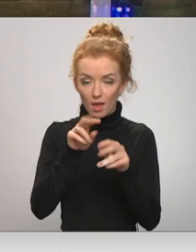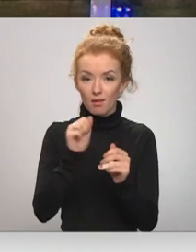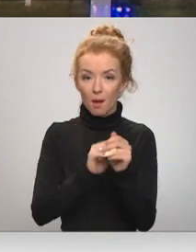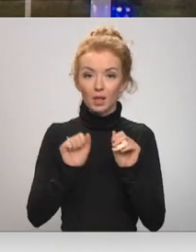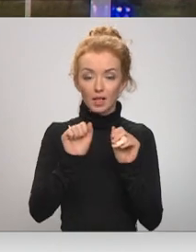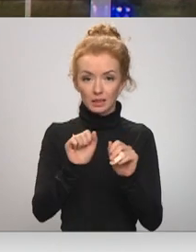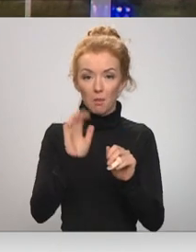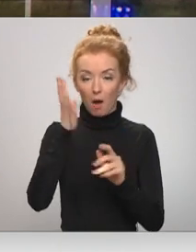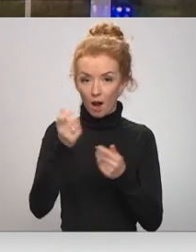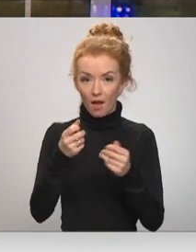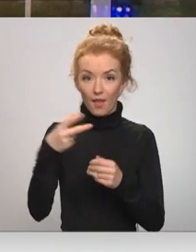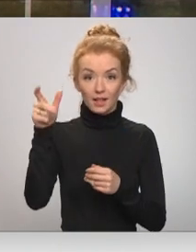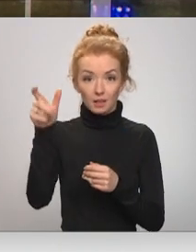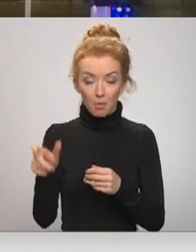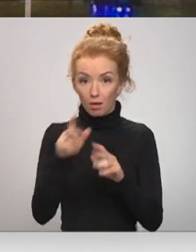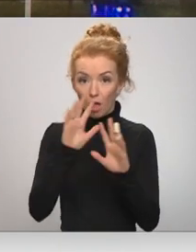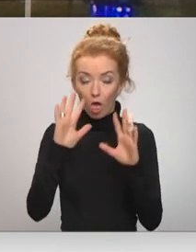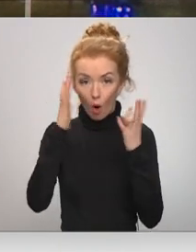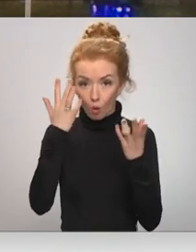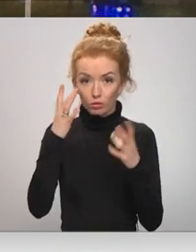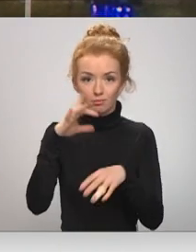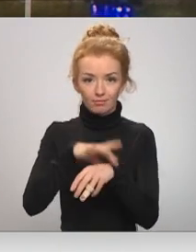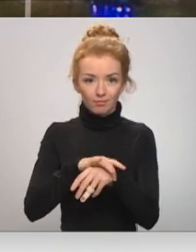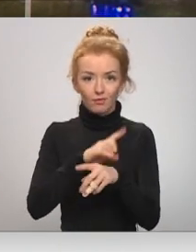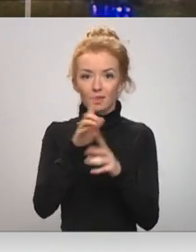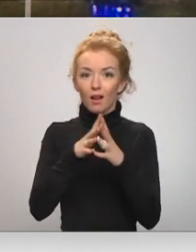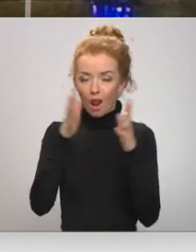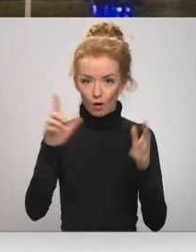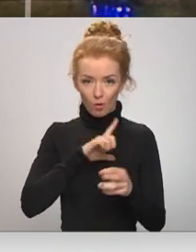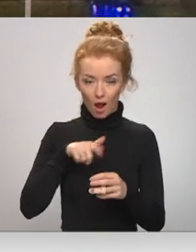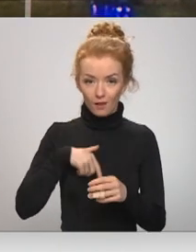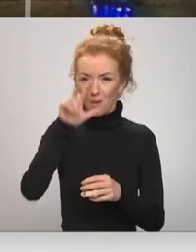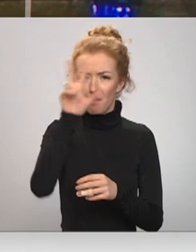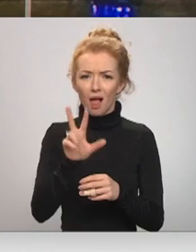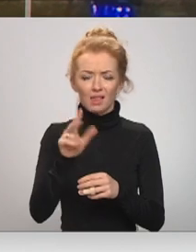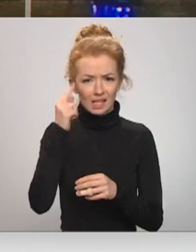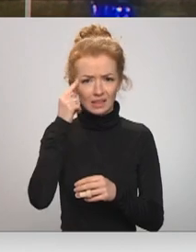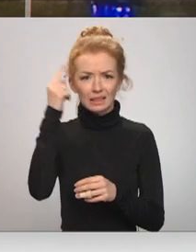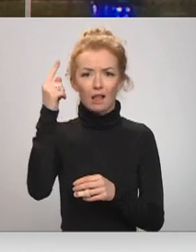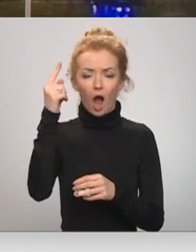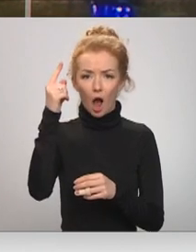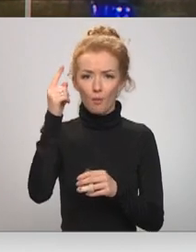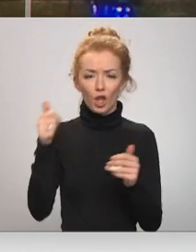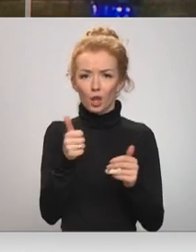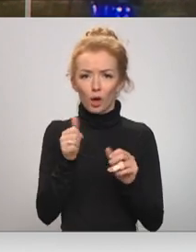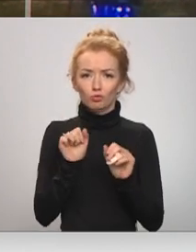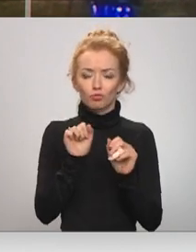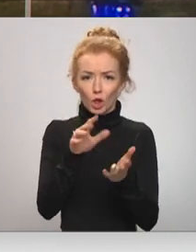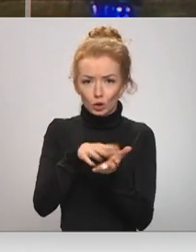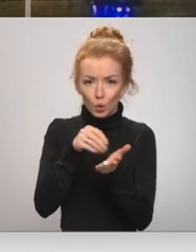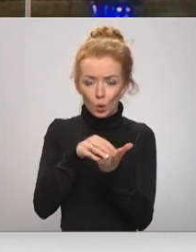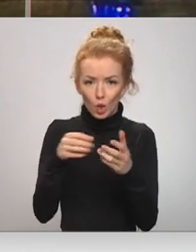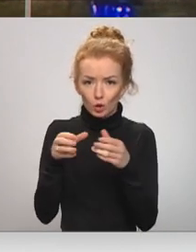aizsardzības pārvaldes ekspertei pavisam nejauši izdevies atklāt lielāko Latvijā un Baltijā zināmo īpaši aizsargājamas sūnu